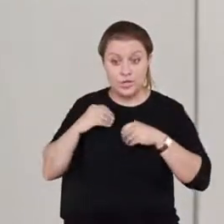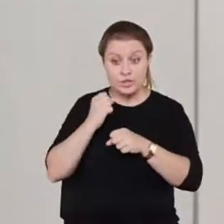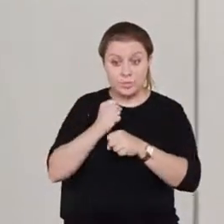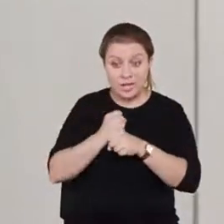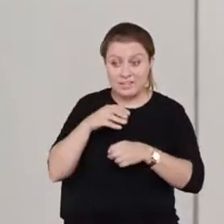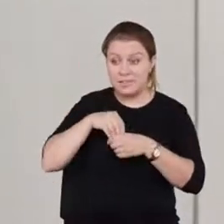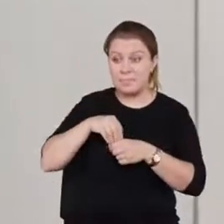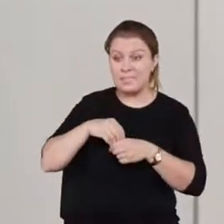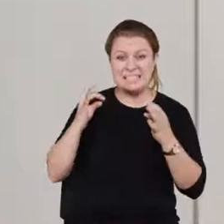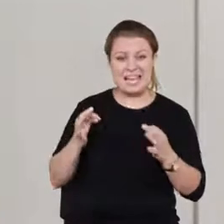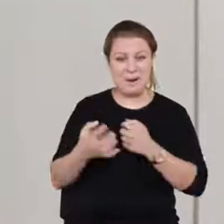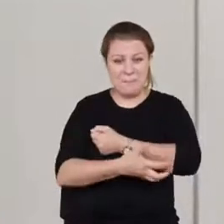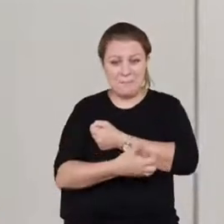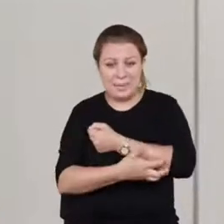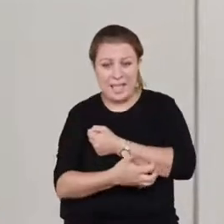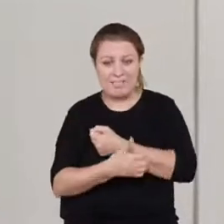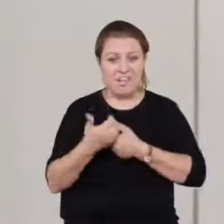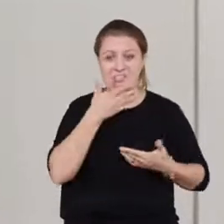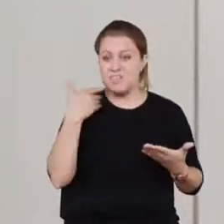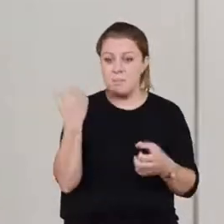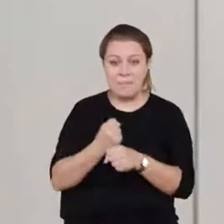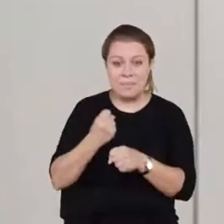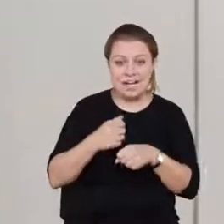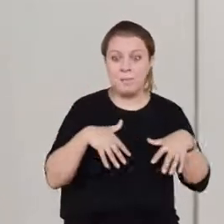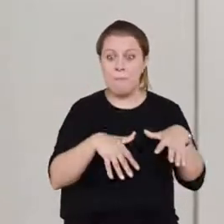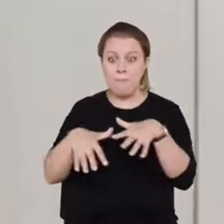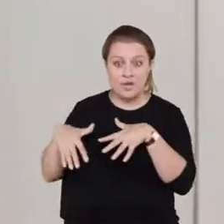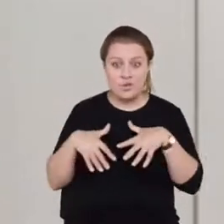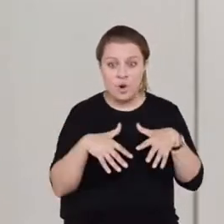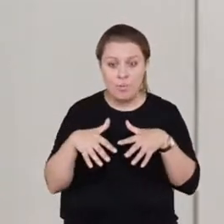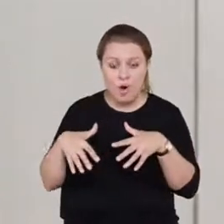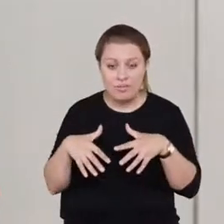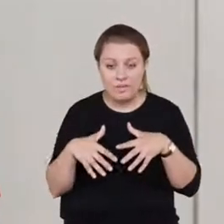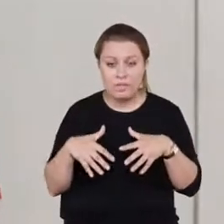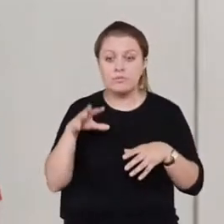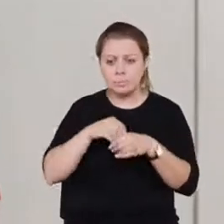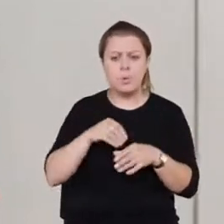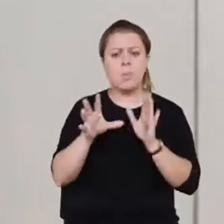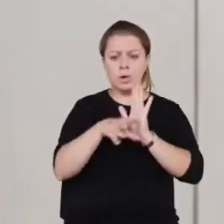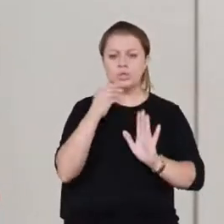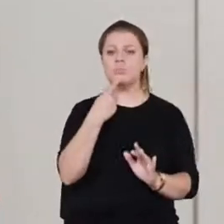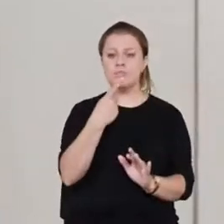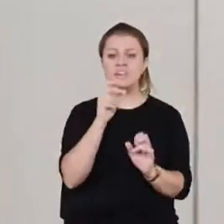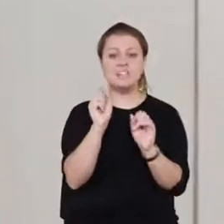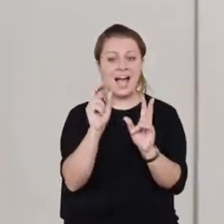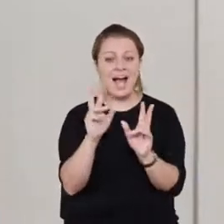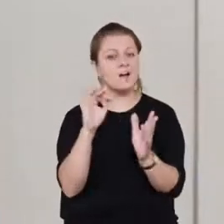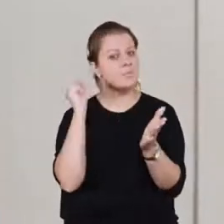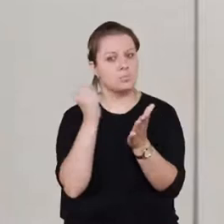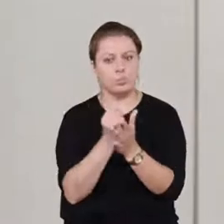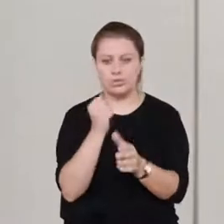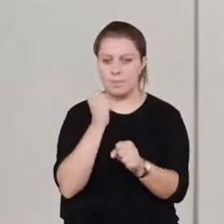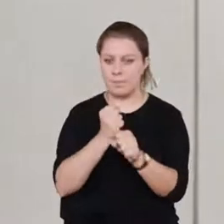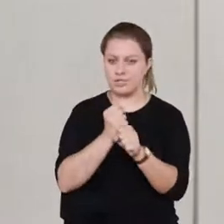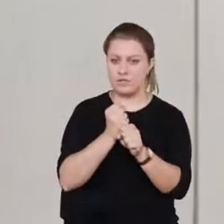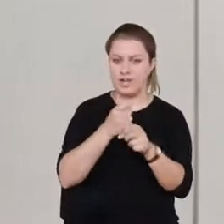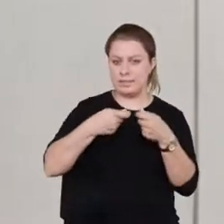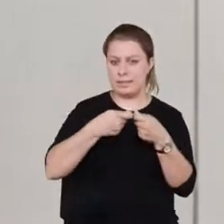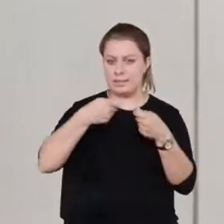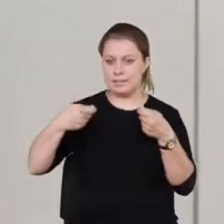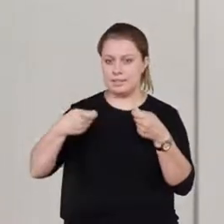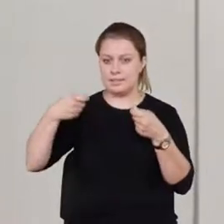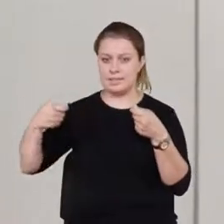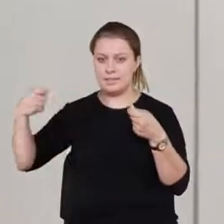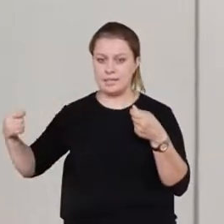bieda, bezrobocie, to nie jest tak, że jest duży wybór. No więc im się mówi na początku, że trzeba pracować dłużej, albo na przykład kalkuluje się stawki w